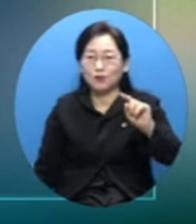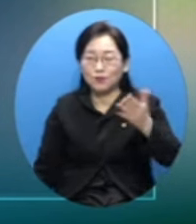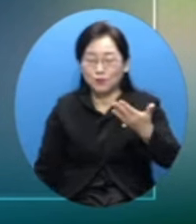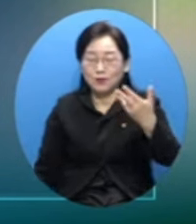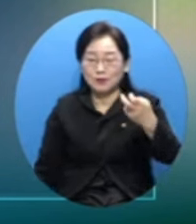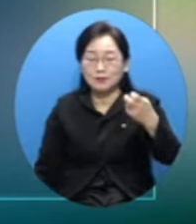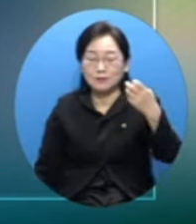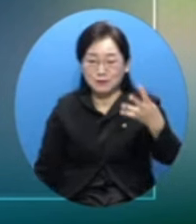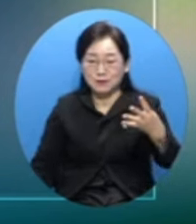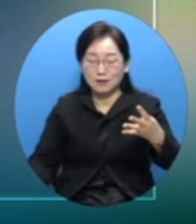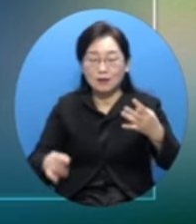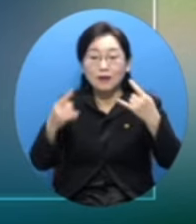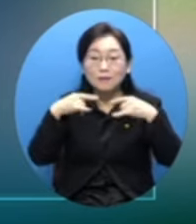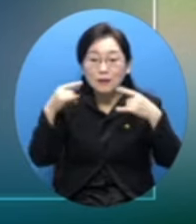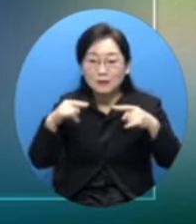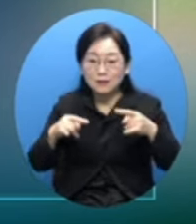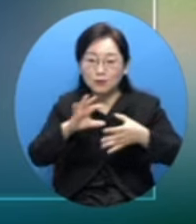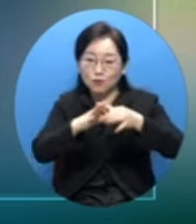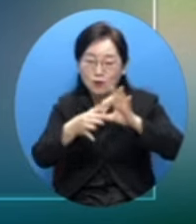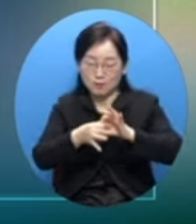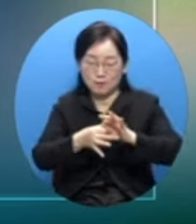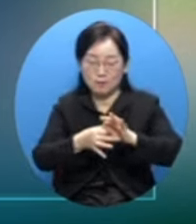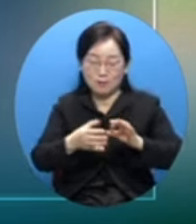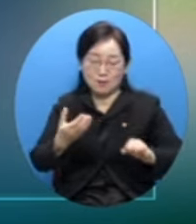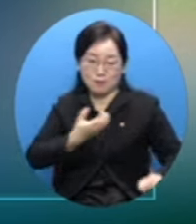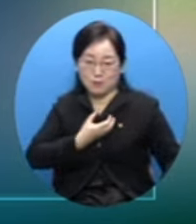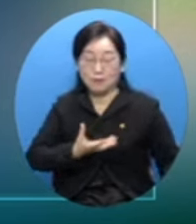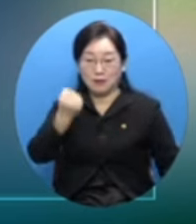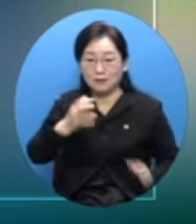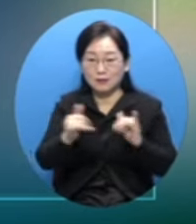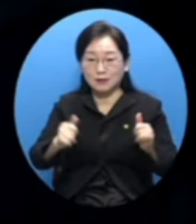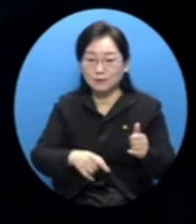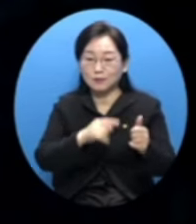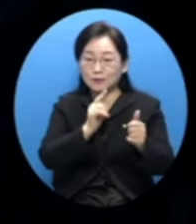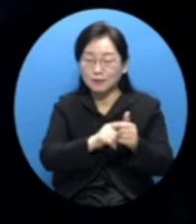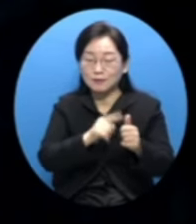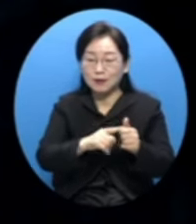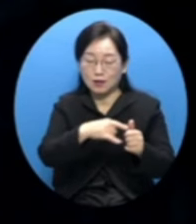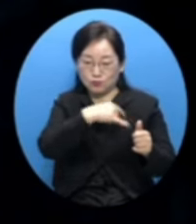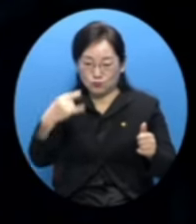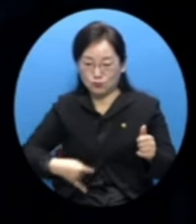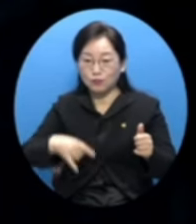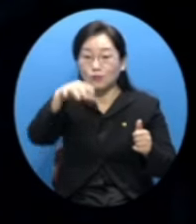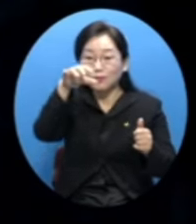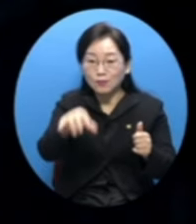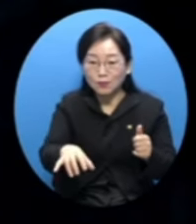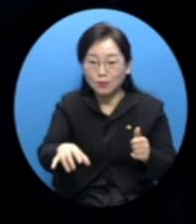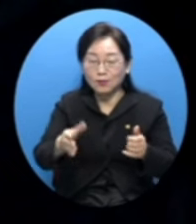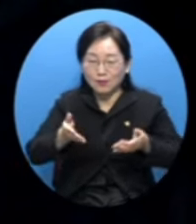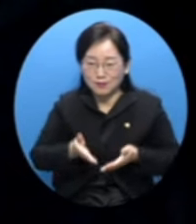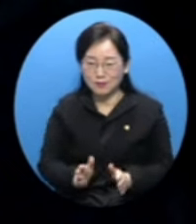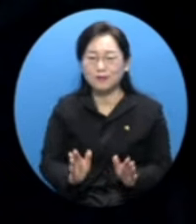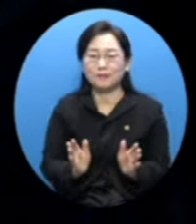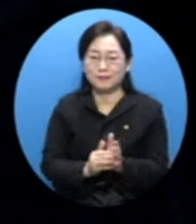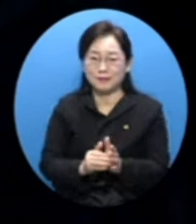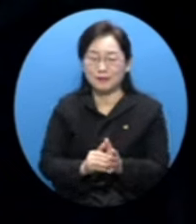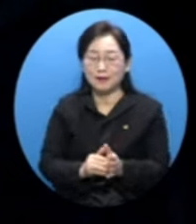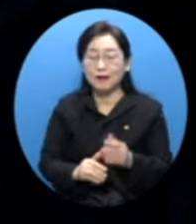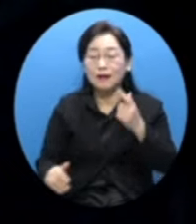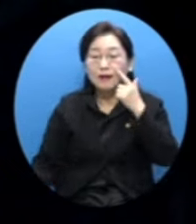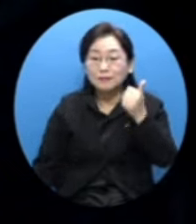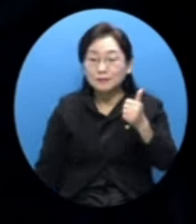금메달리스트인 에릭 리들은 1902년 중국 텐진에서 독실한 선교사 가정에서 태어납니다.